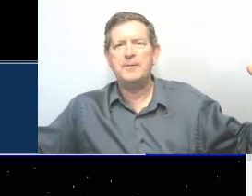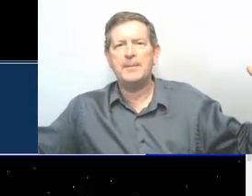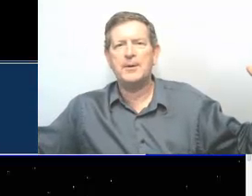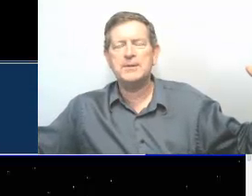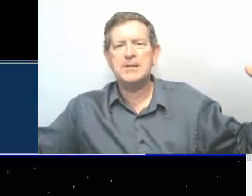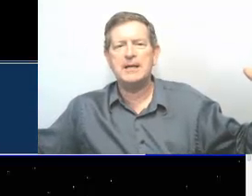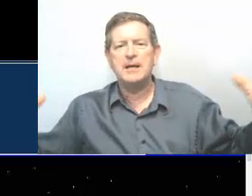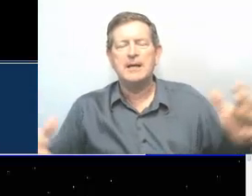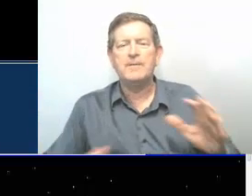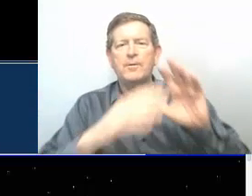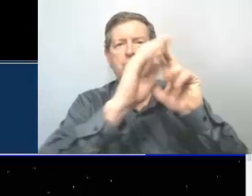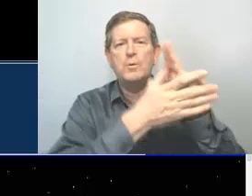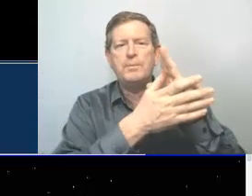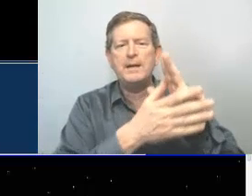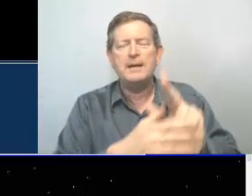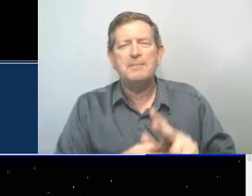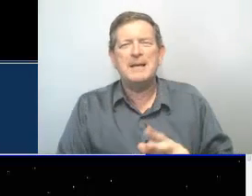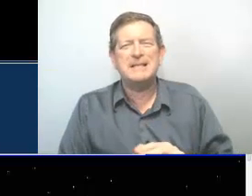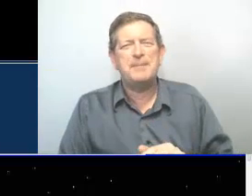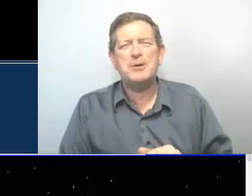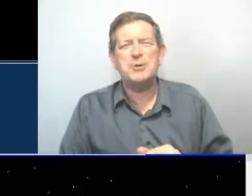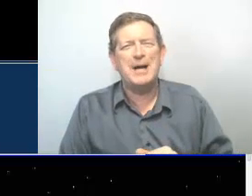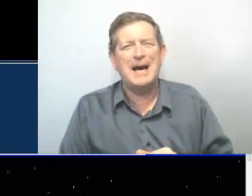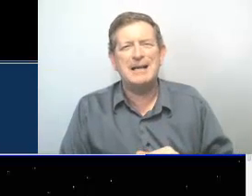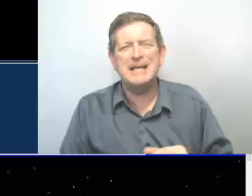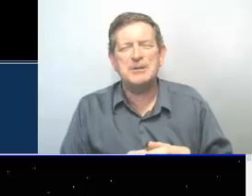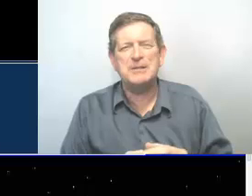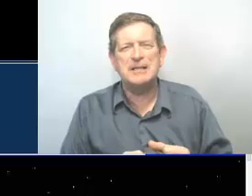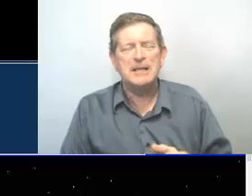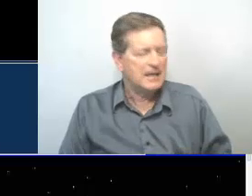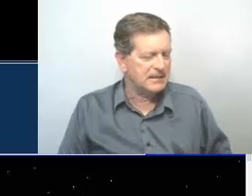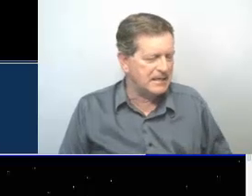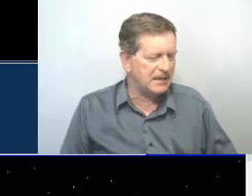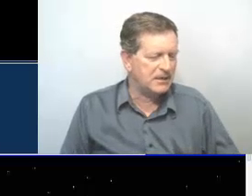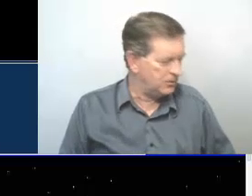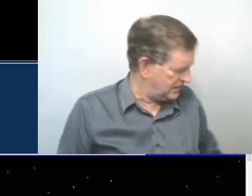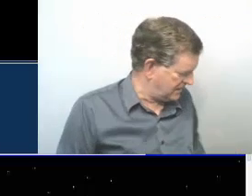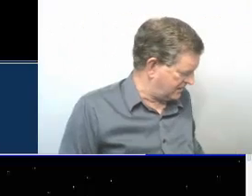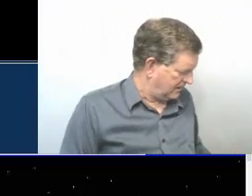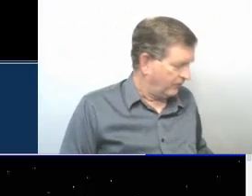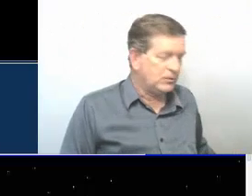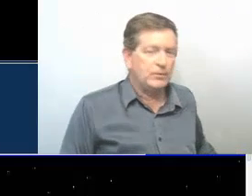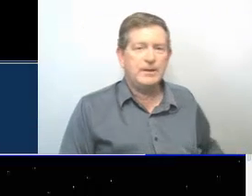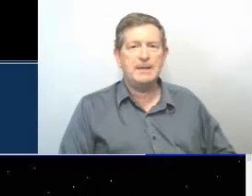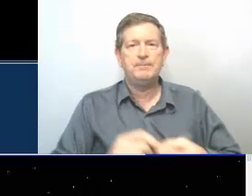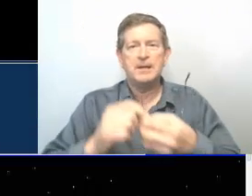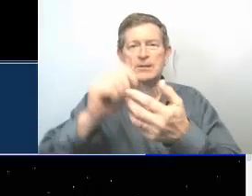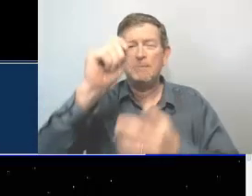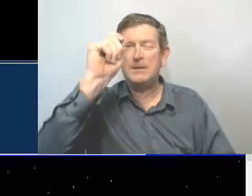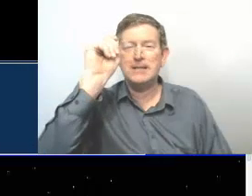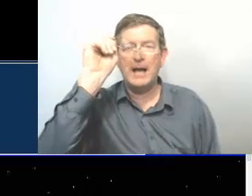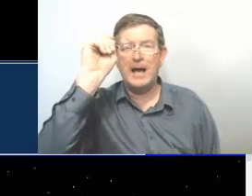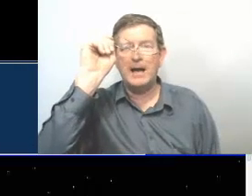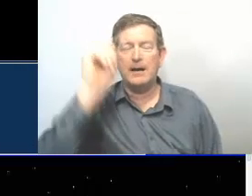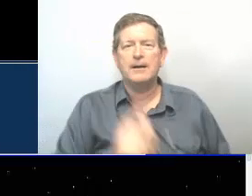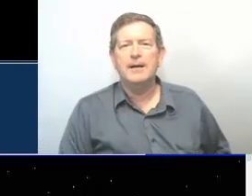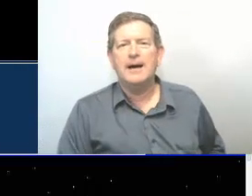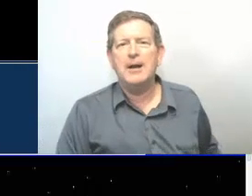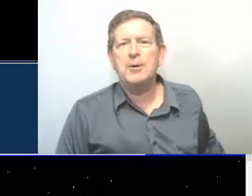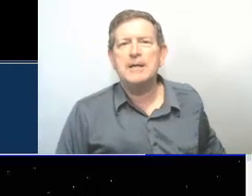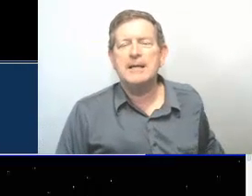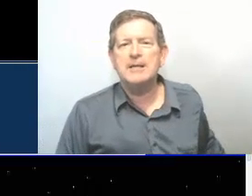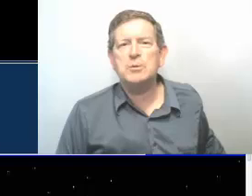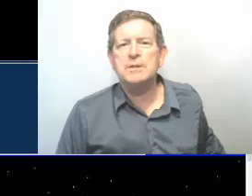c'est le verbe en entier. Il faut couper, mais ce n'est pas je hale. Qu'est-ce que c'est? C'est irrégulier. Vous vous souvenez? C'est